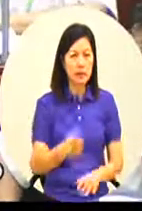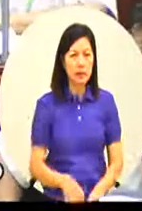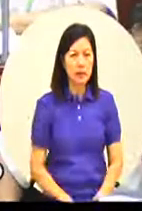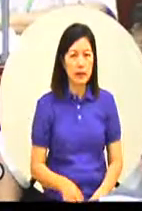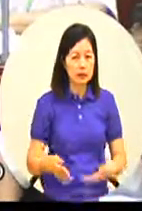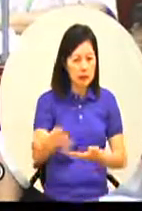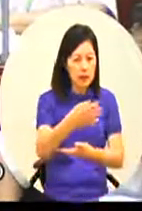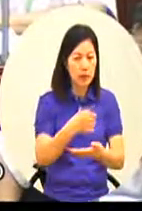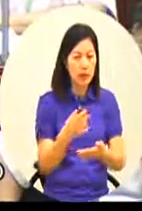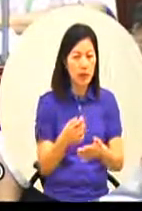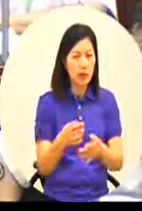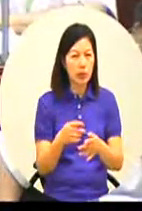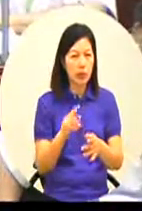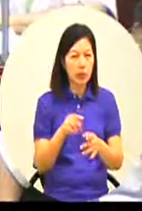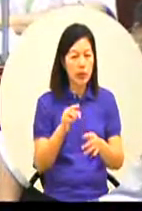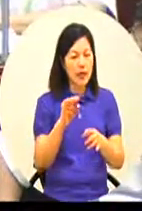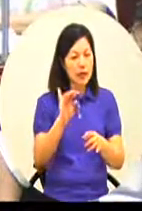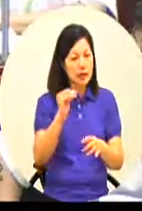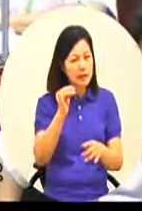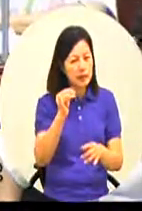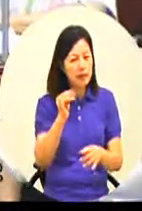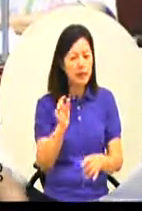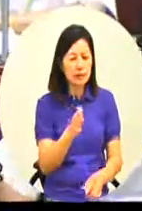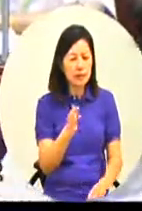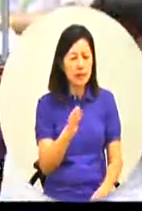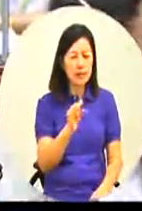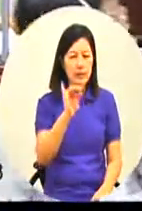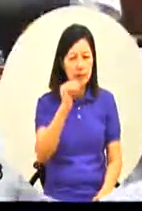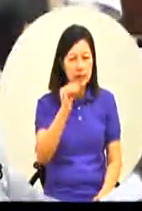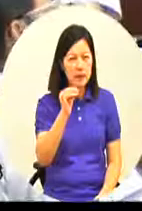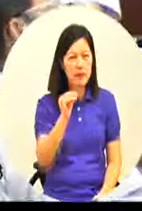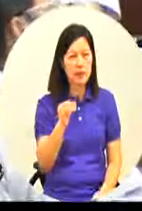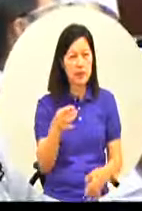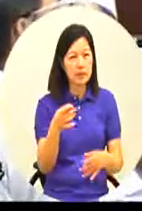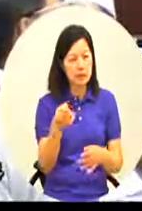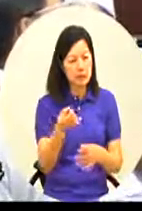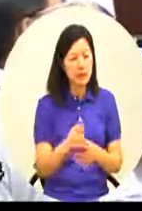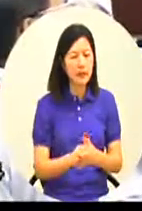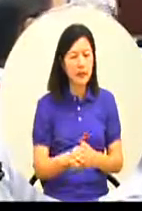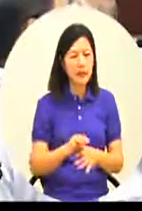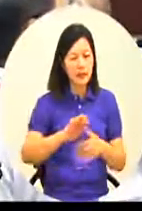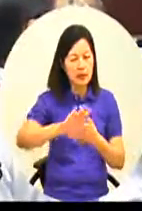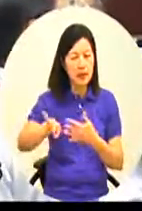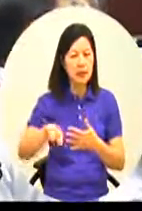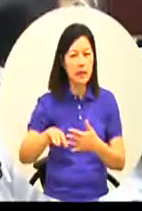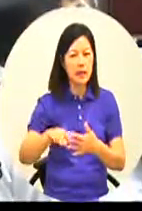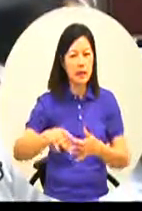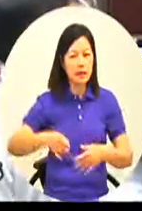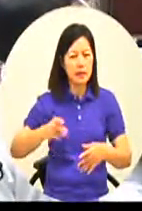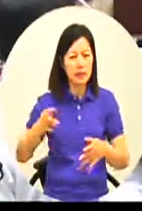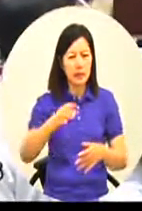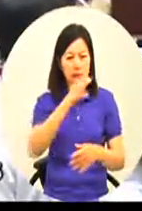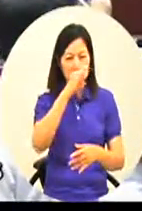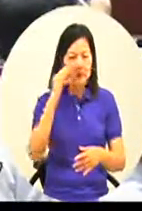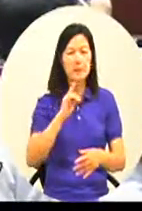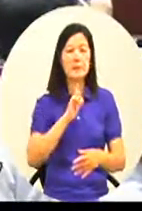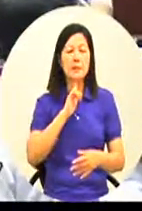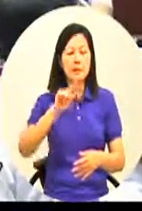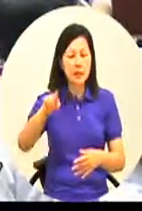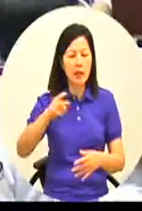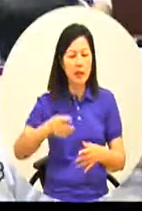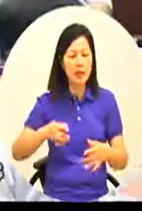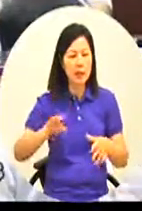扣来是加超1000几块尔，基本税率是加1000几块尔，啊，剩的部分迄就是一挂大户，啊，所以他的税率会比